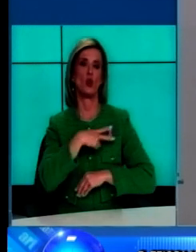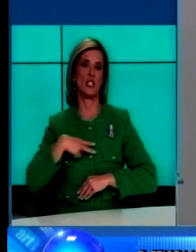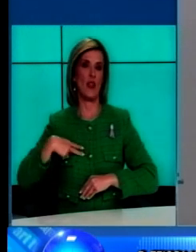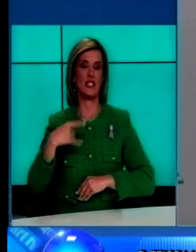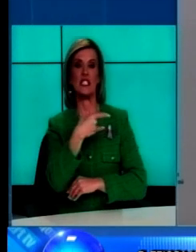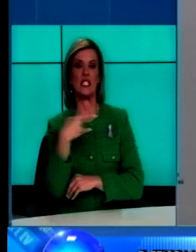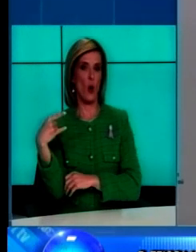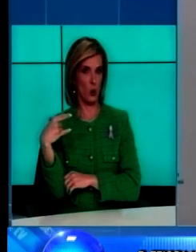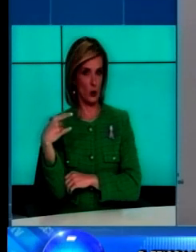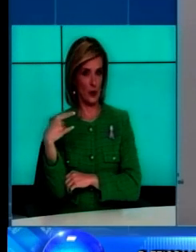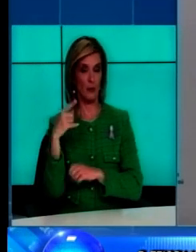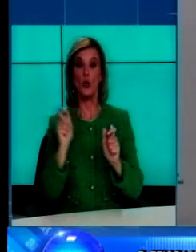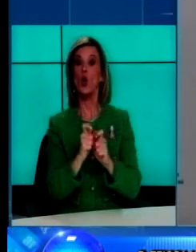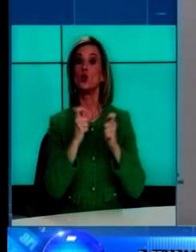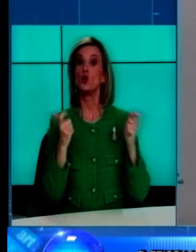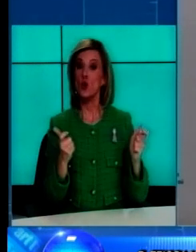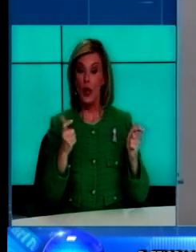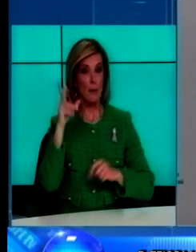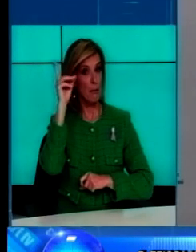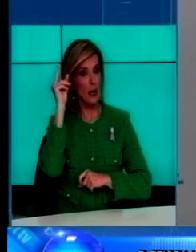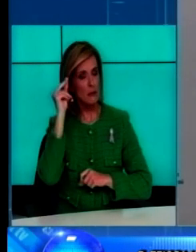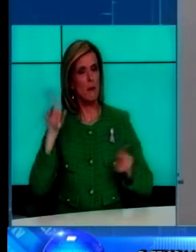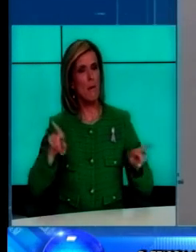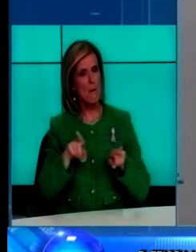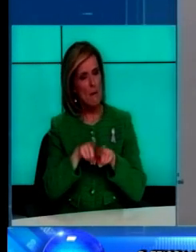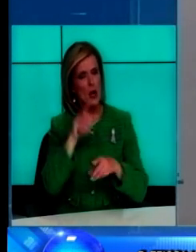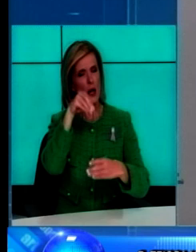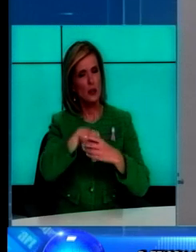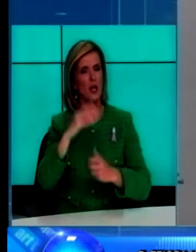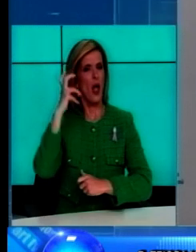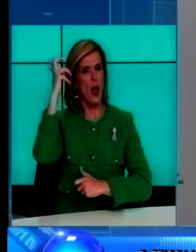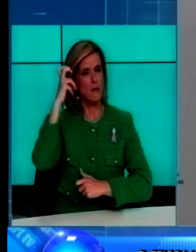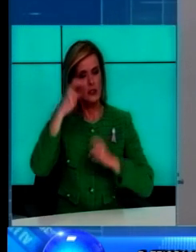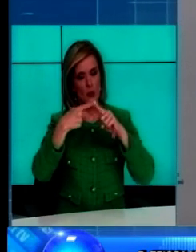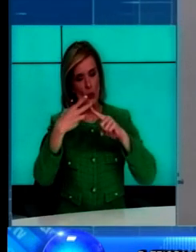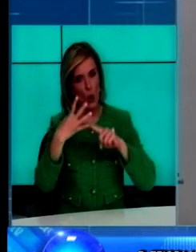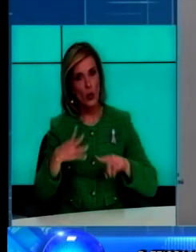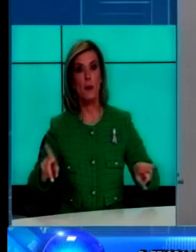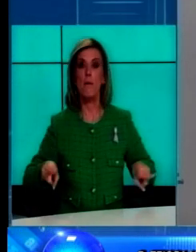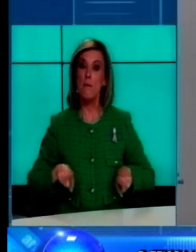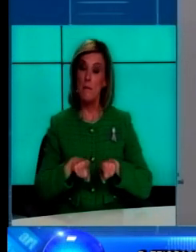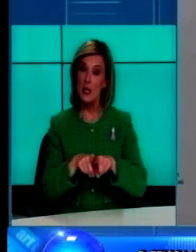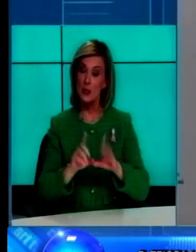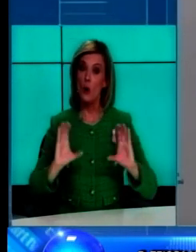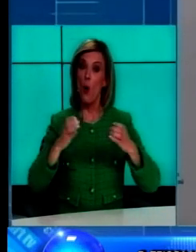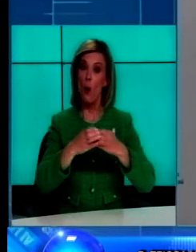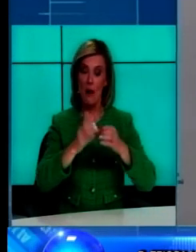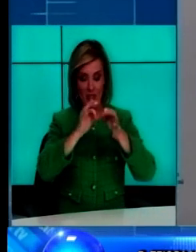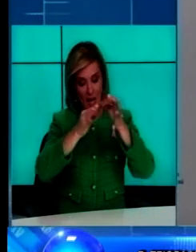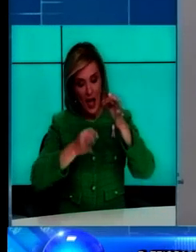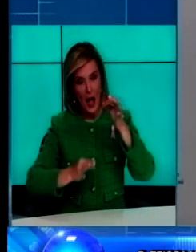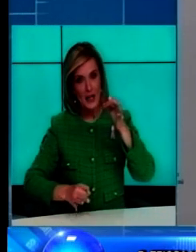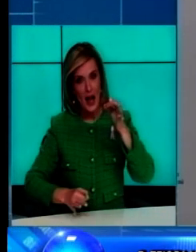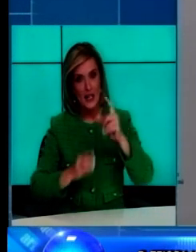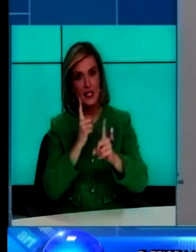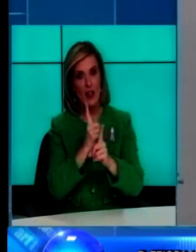στη χώρα μας έχουμε αποφύγει περίπου 8.400 θανάτους, αλλά και 5.560 νοσηλείες στη ΜΕΘ. Ο